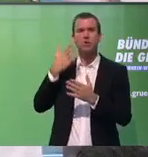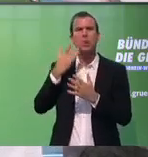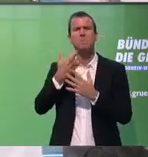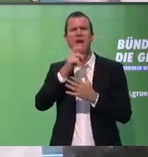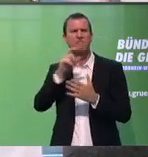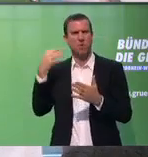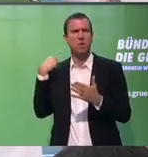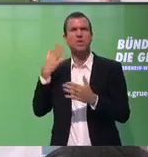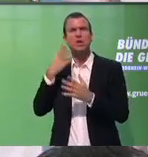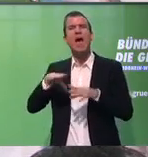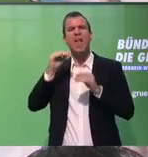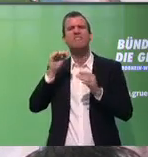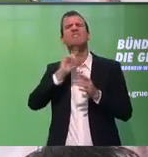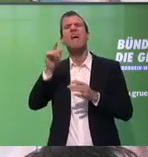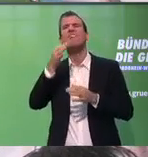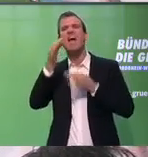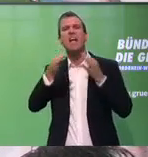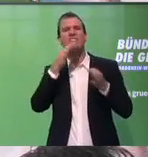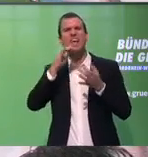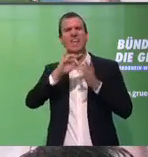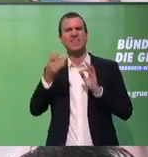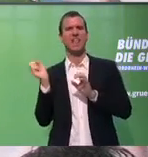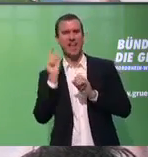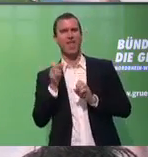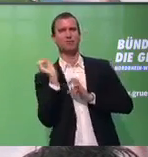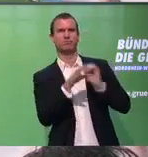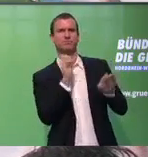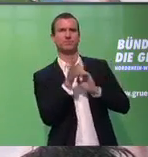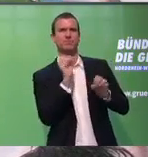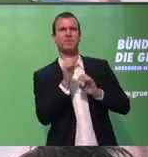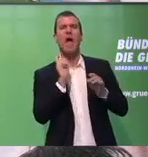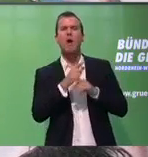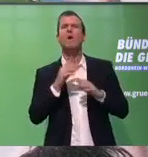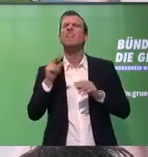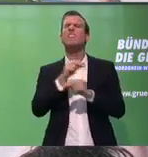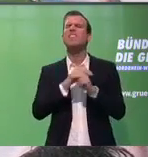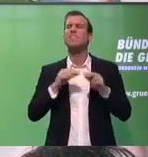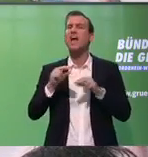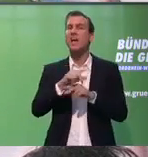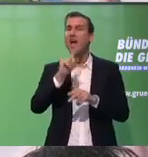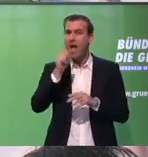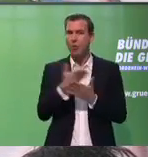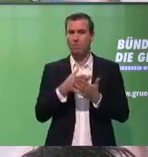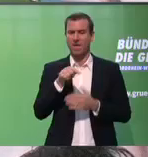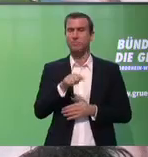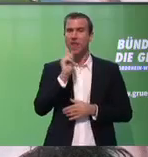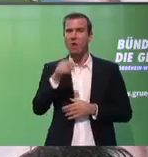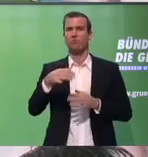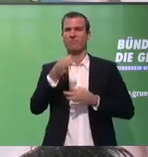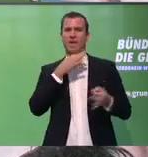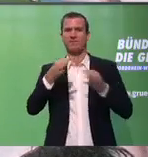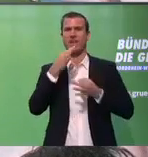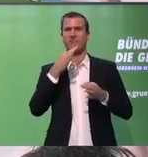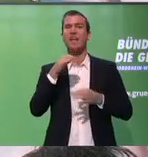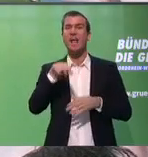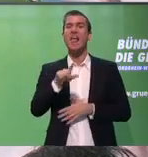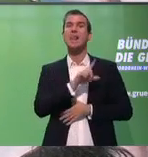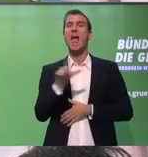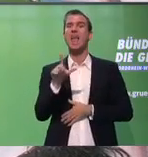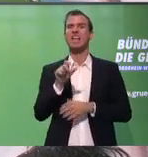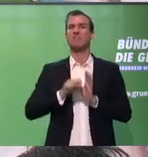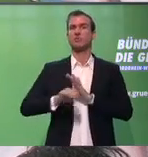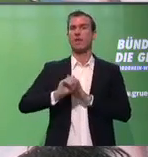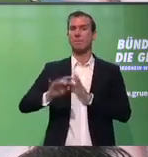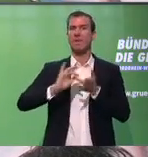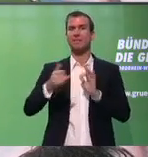Wochen auch Fragen im Netz. Es sind schon sehr, sehr viele Fragen auch übers Netz eingegangen. Es werden auch bei Twitter wahrscheinlich Fragen auch eingehen, weil im Livestream diese Veranstaltung